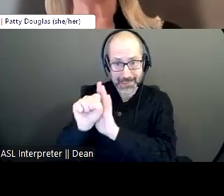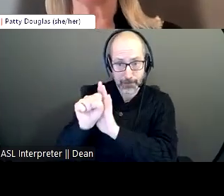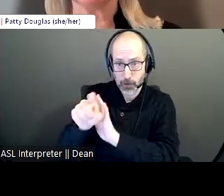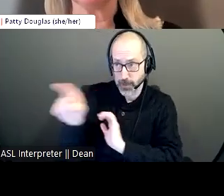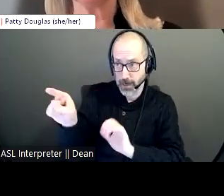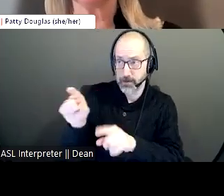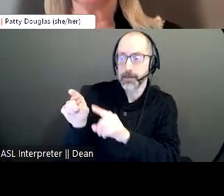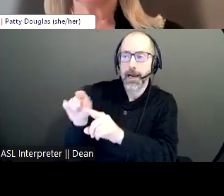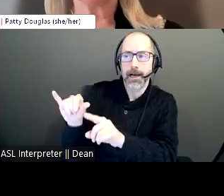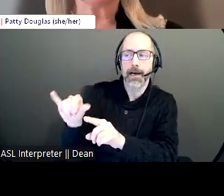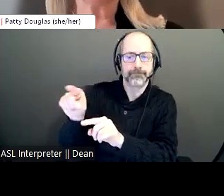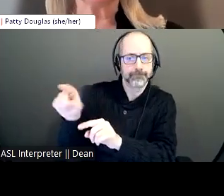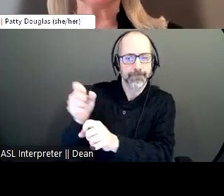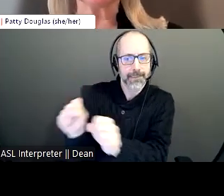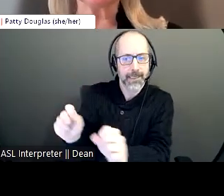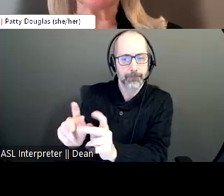Et puis,